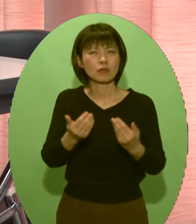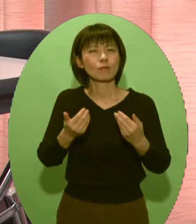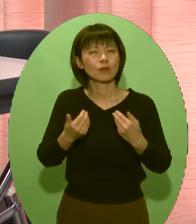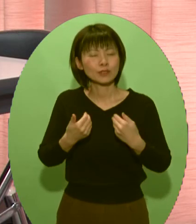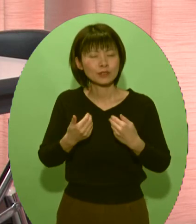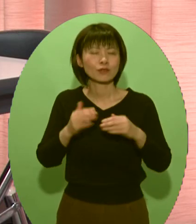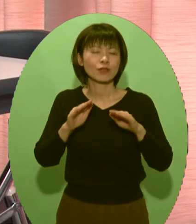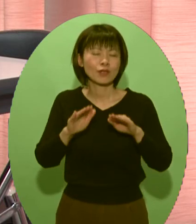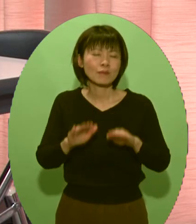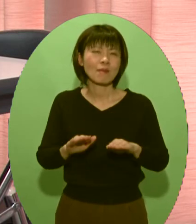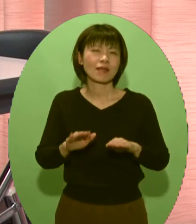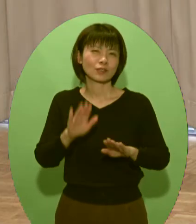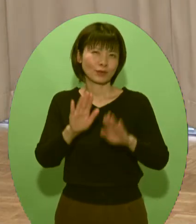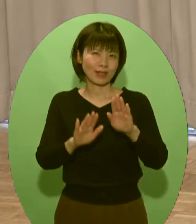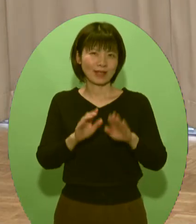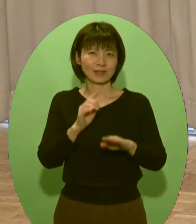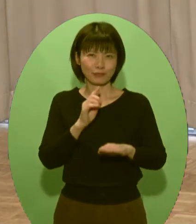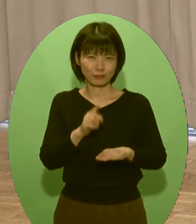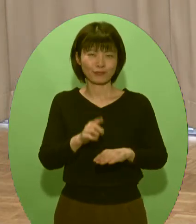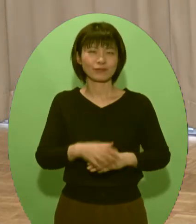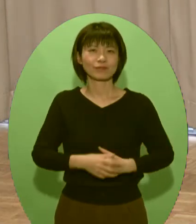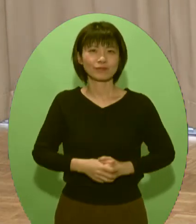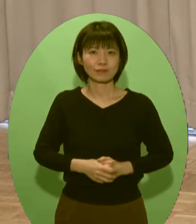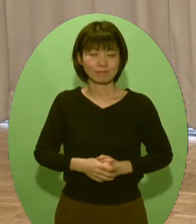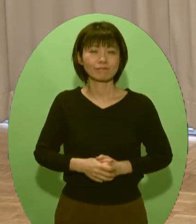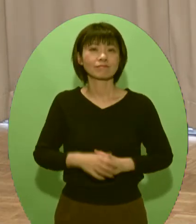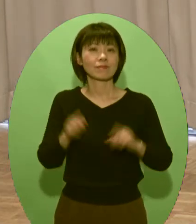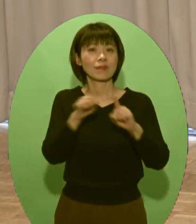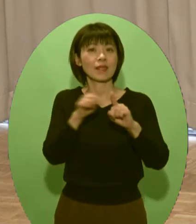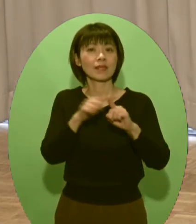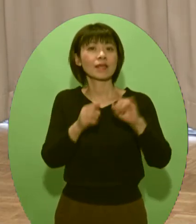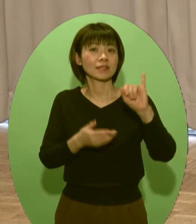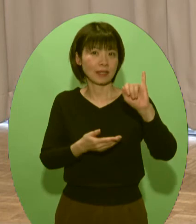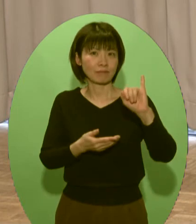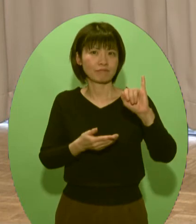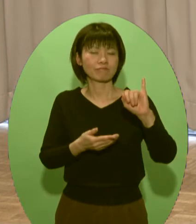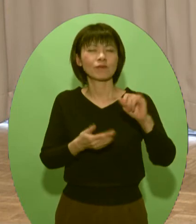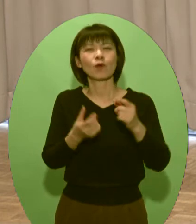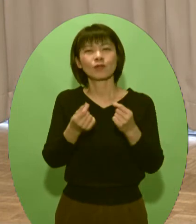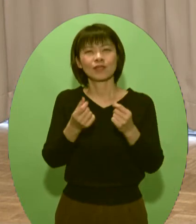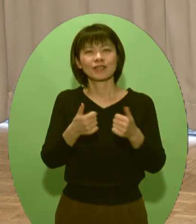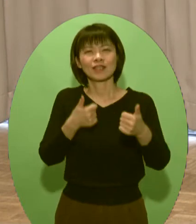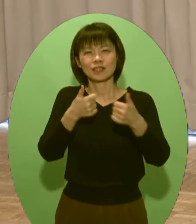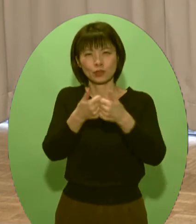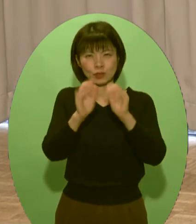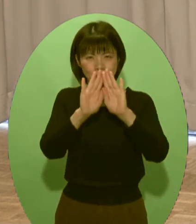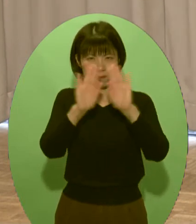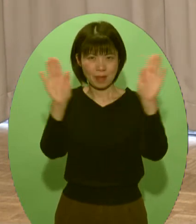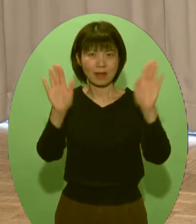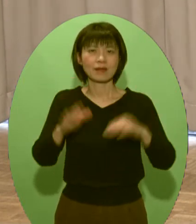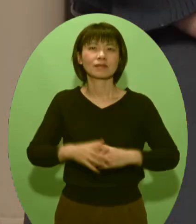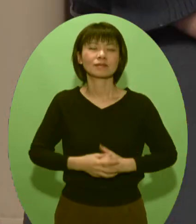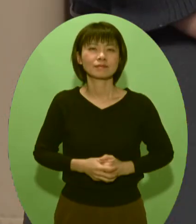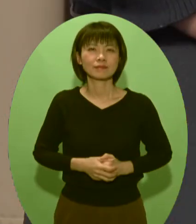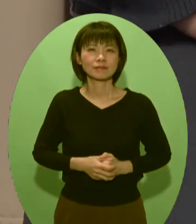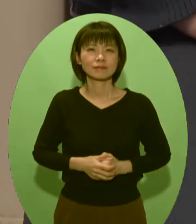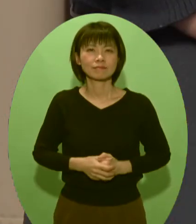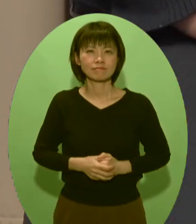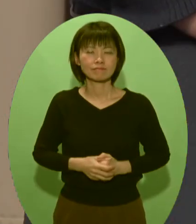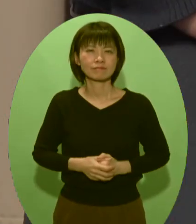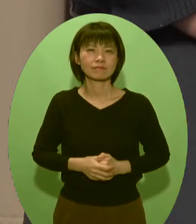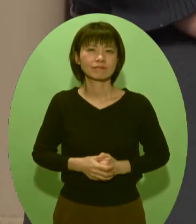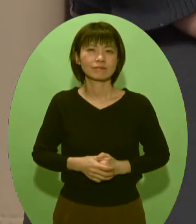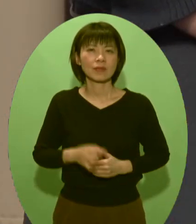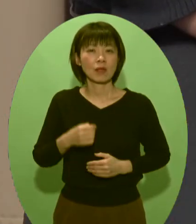そんな今状態だと思いますよ。 KK さんも同じく挑戦を始めていました。 実